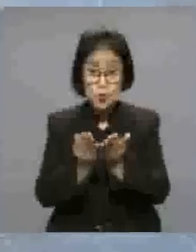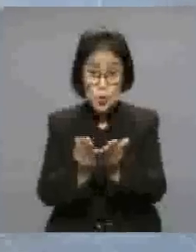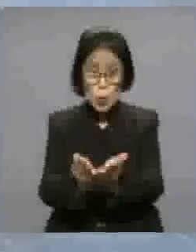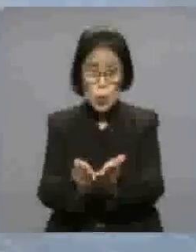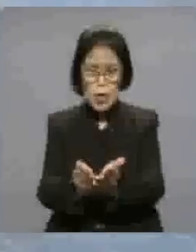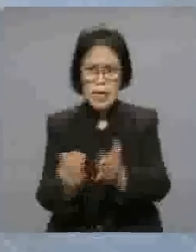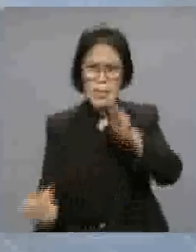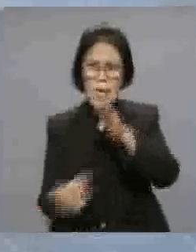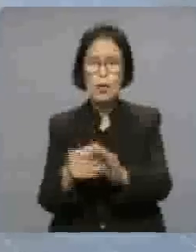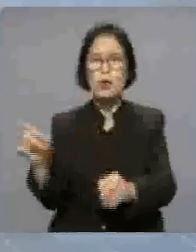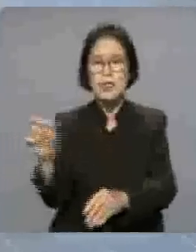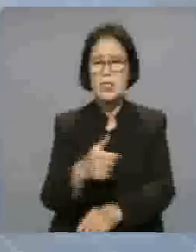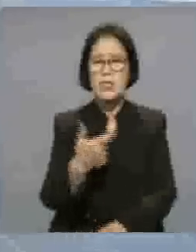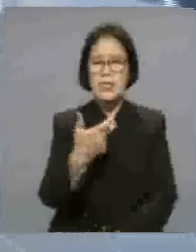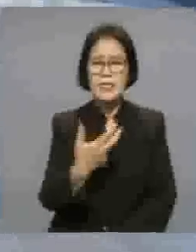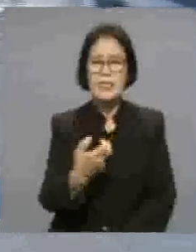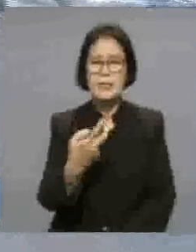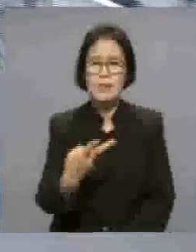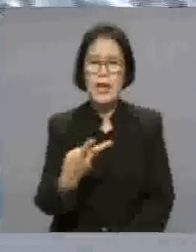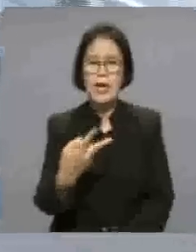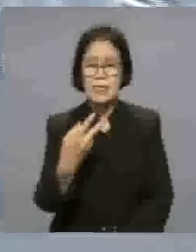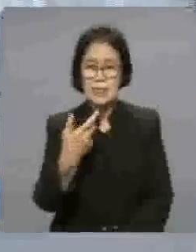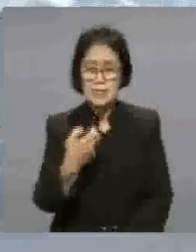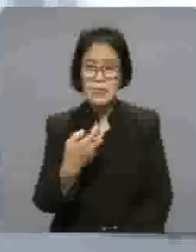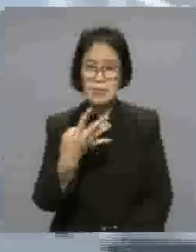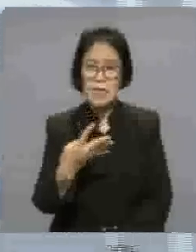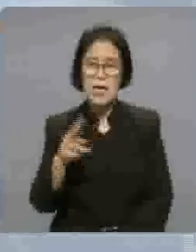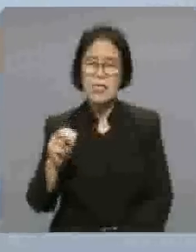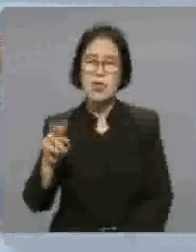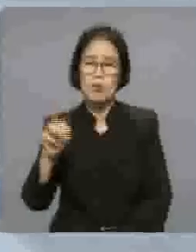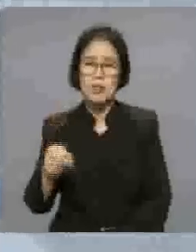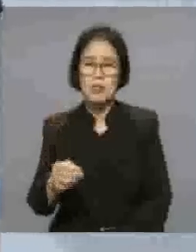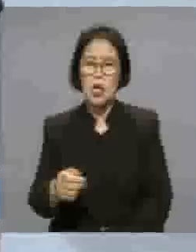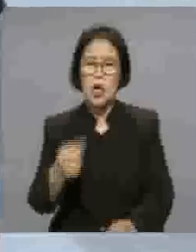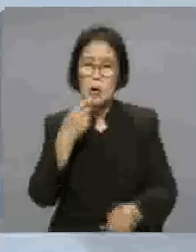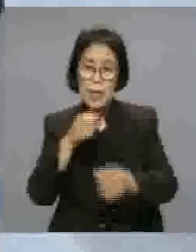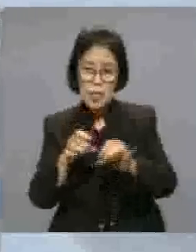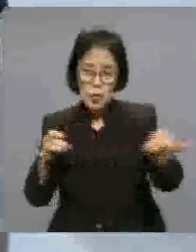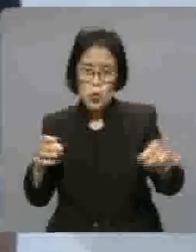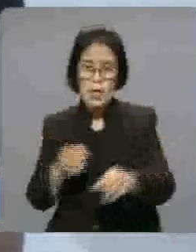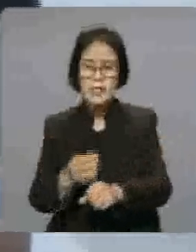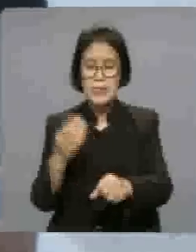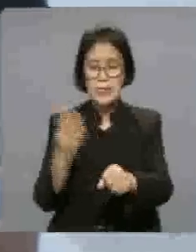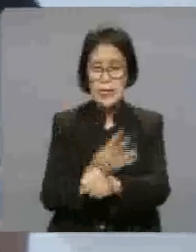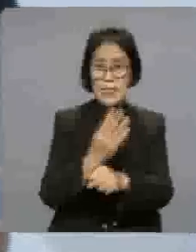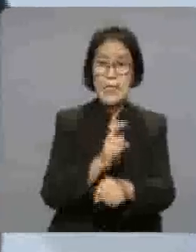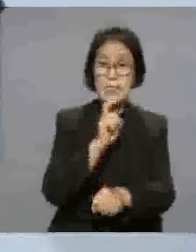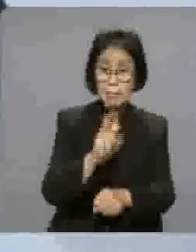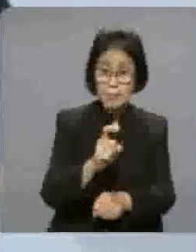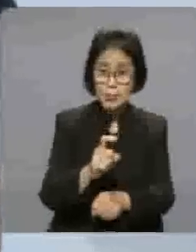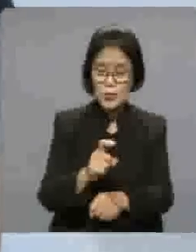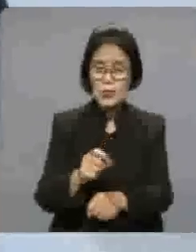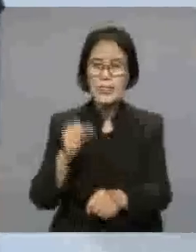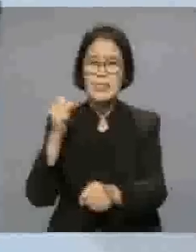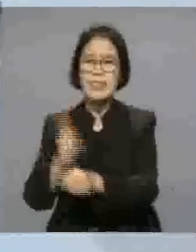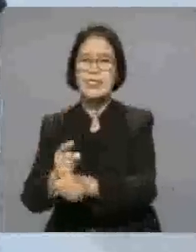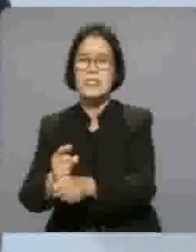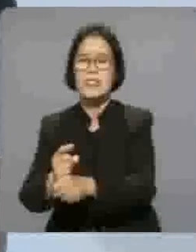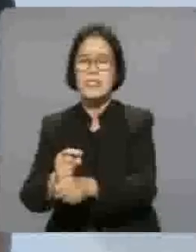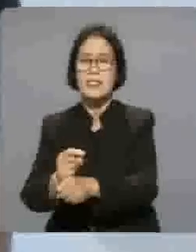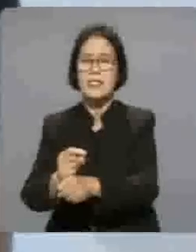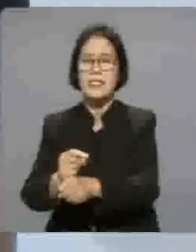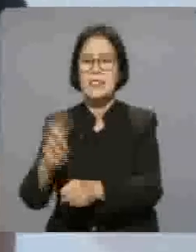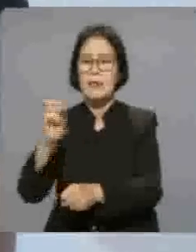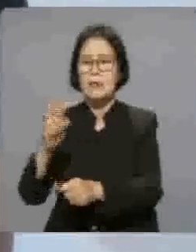프라이드호의 최고 시속은 74km로 백령도까지 기존 4시간 10분이 걸렸던 거리가 3시간